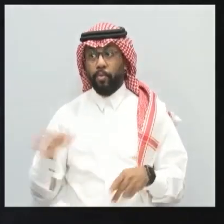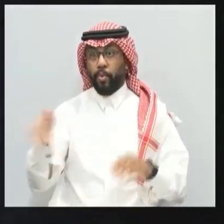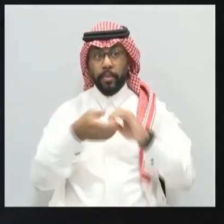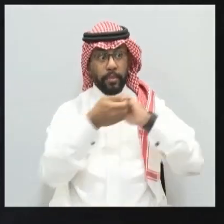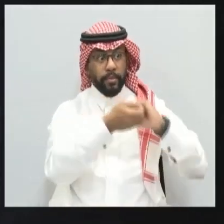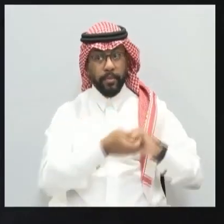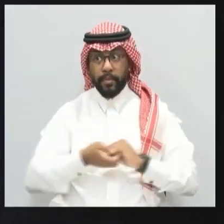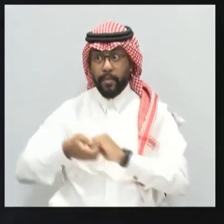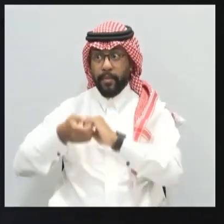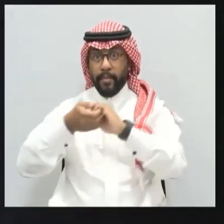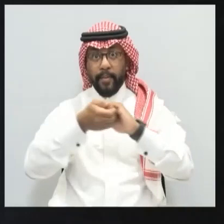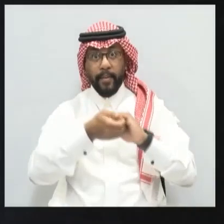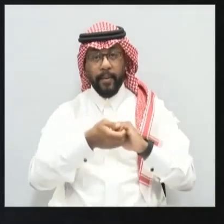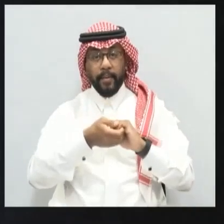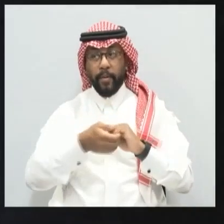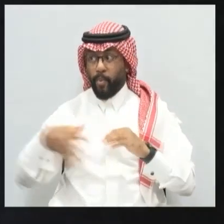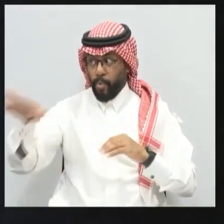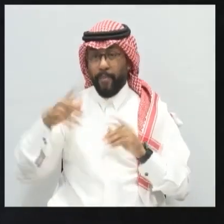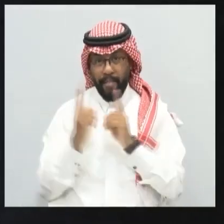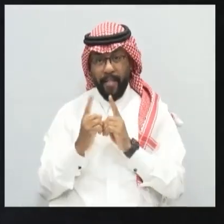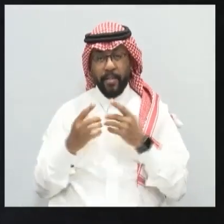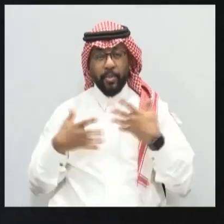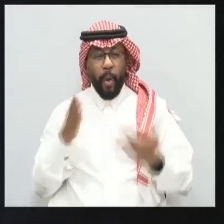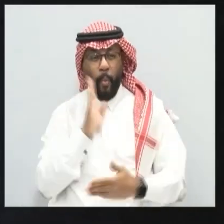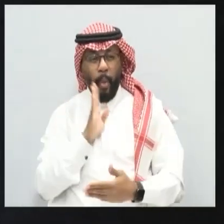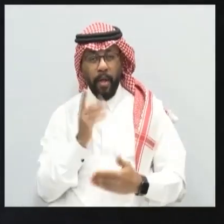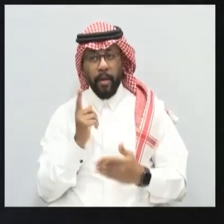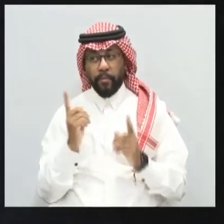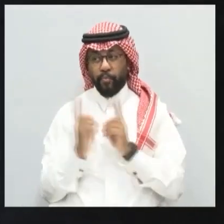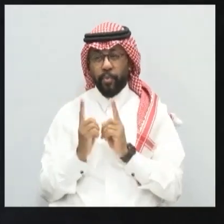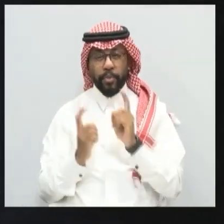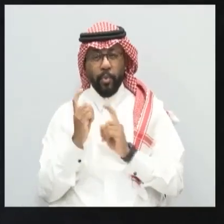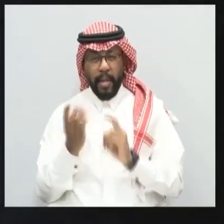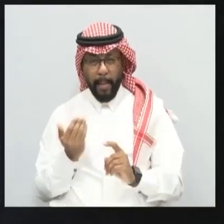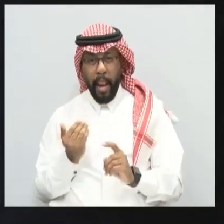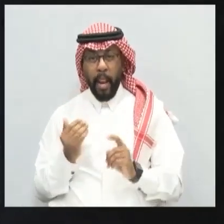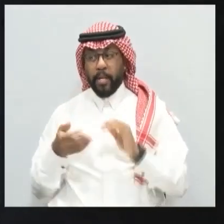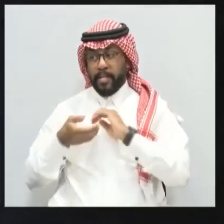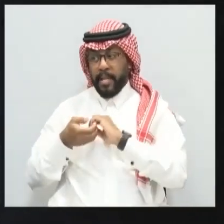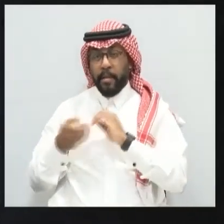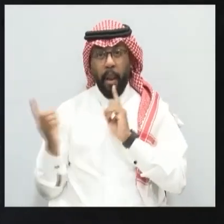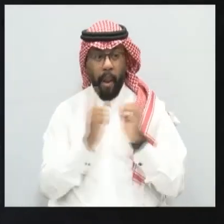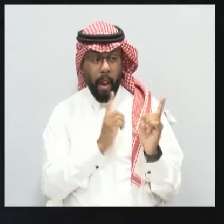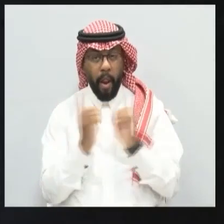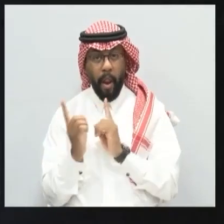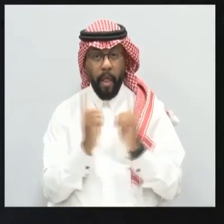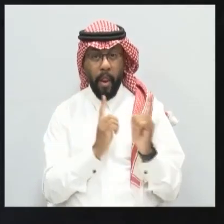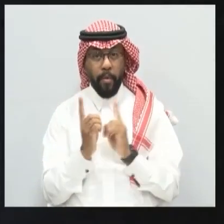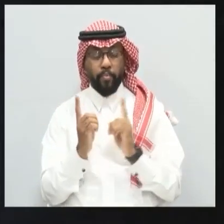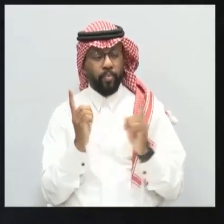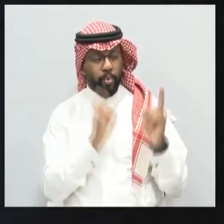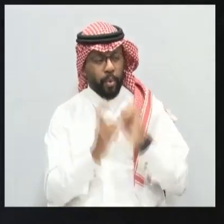زملائك بان تجرب ان تجري معه مقابله شخصيه وكذلك ان يجري معك مقابله